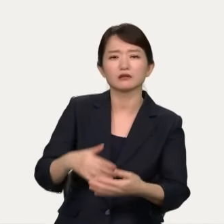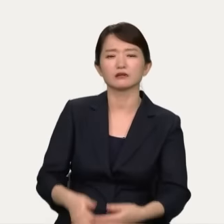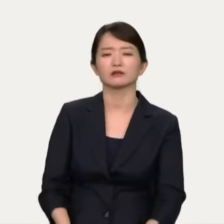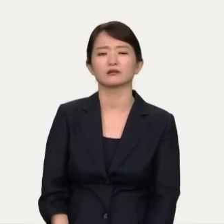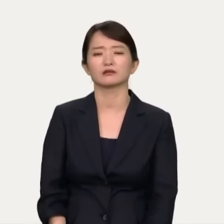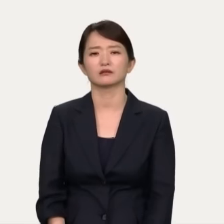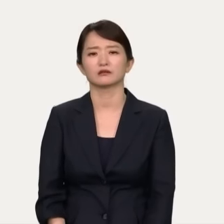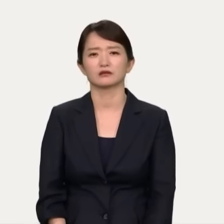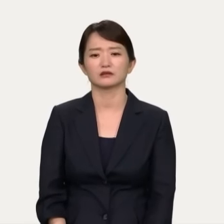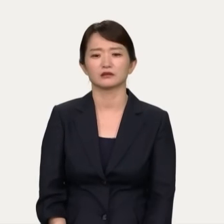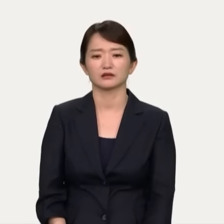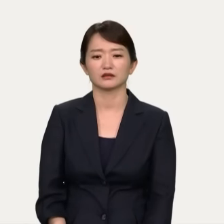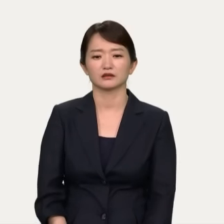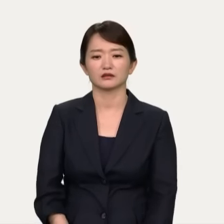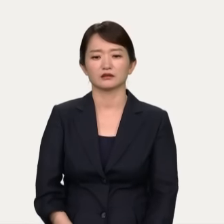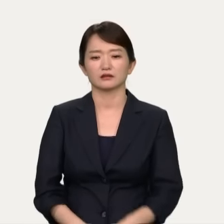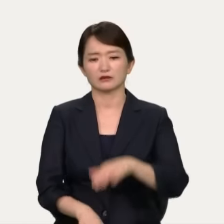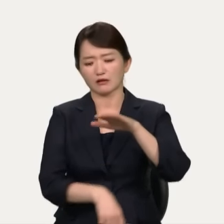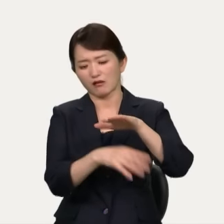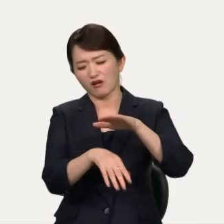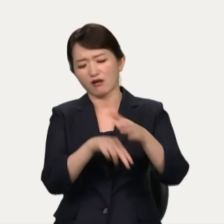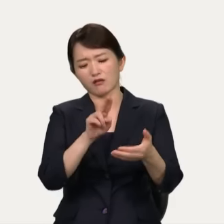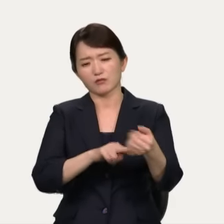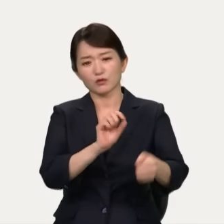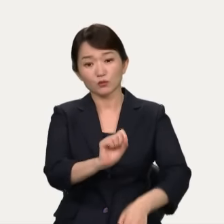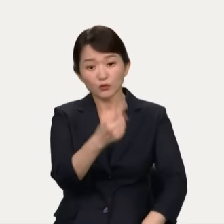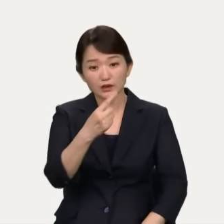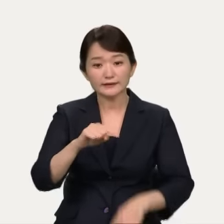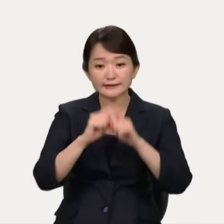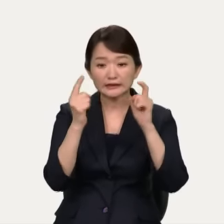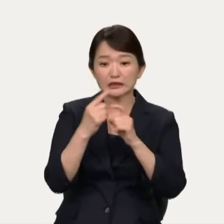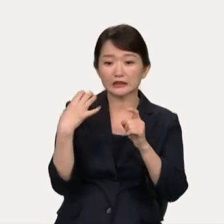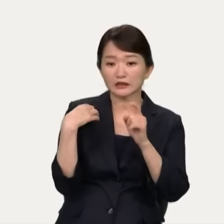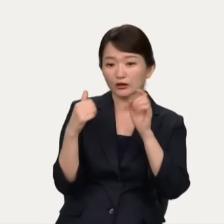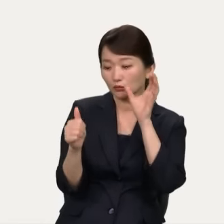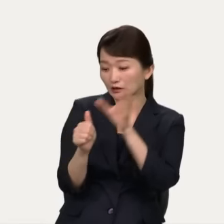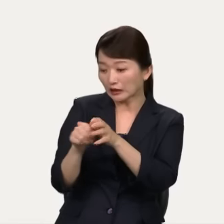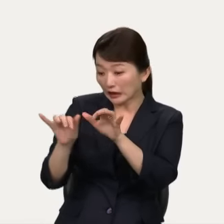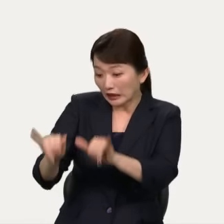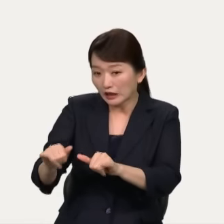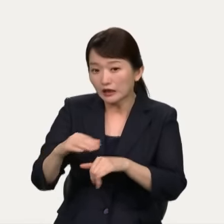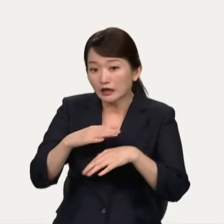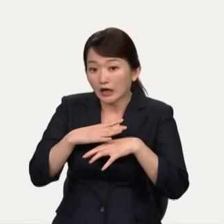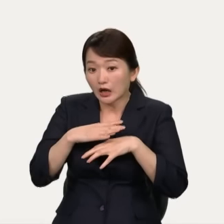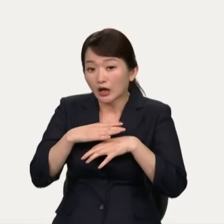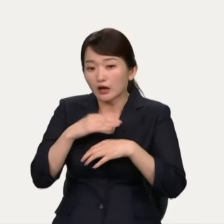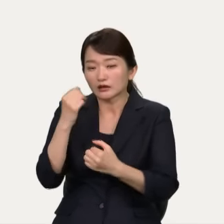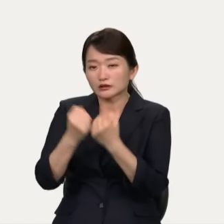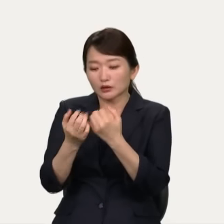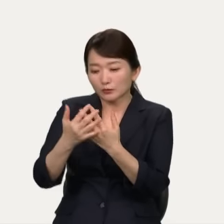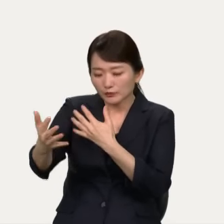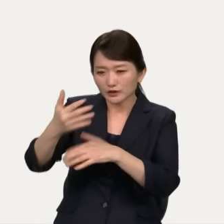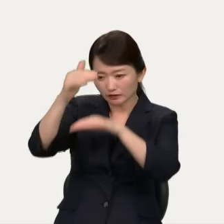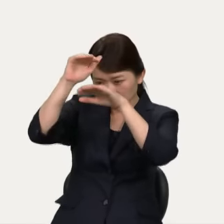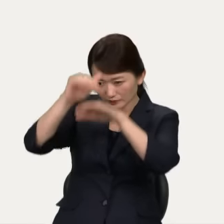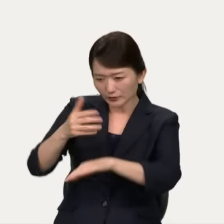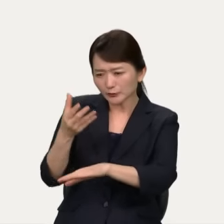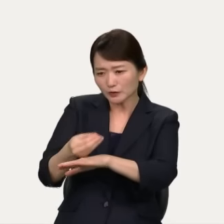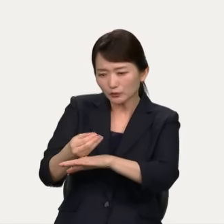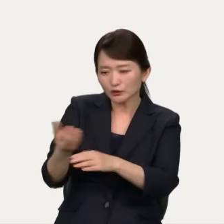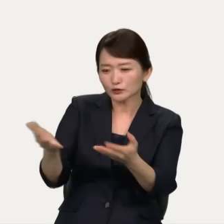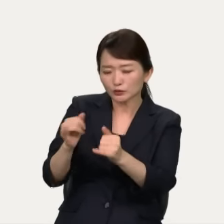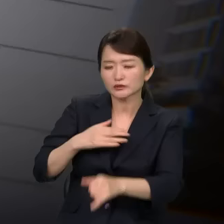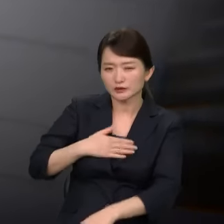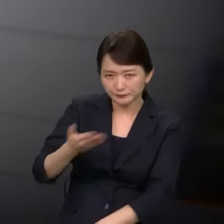주장했습니다. 부실 판매 원인을 개인 책임으로 돌릴까 두려워 설명의 내용을 녹음했고 직원들과 공유했다고도